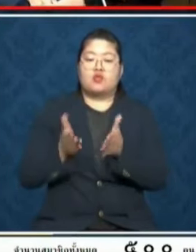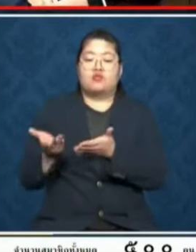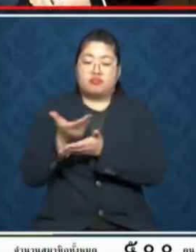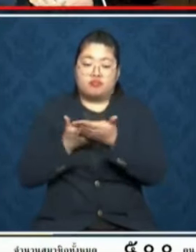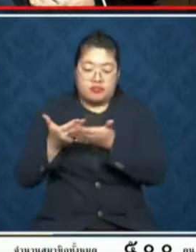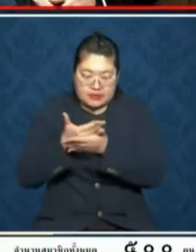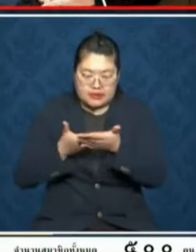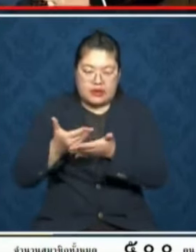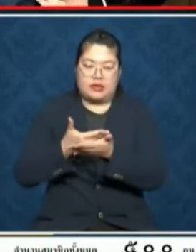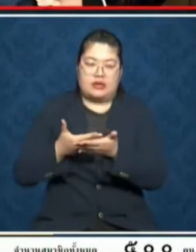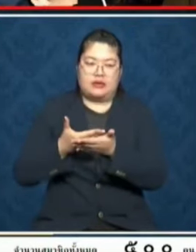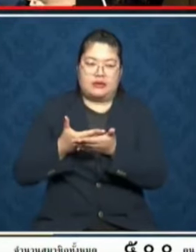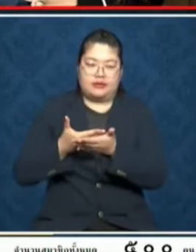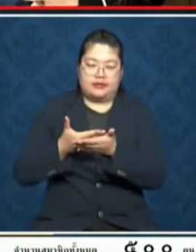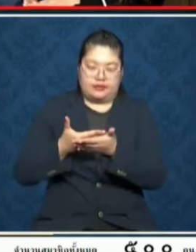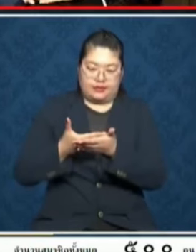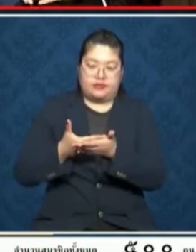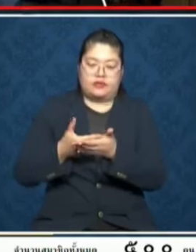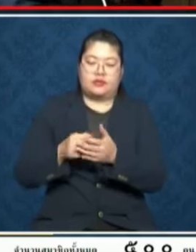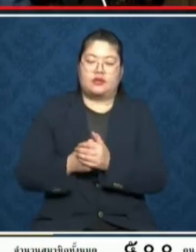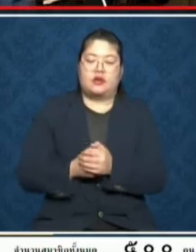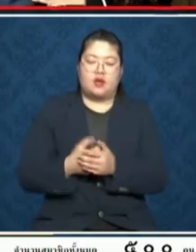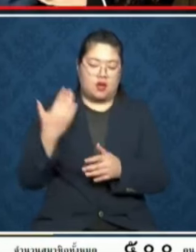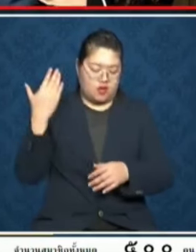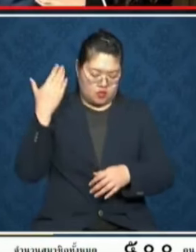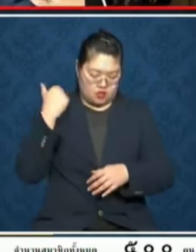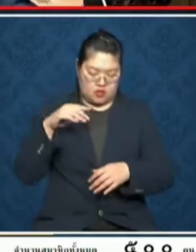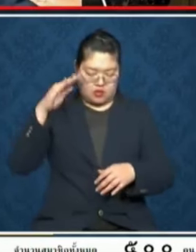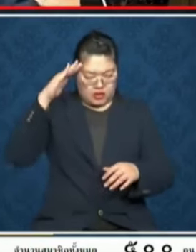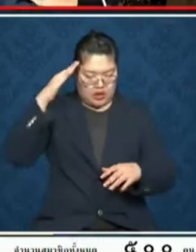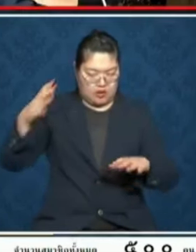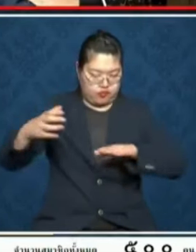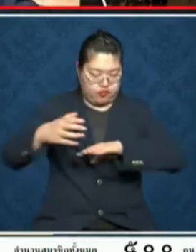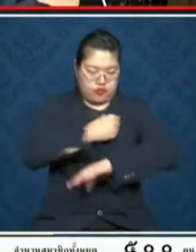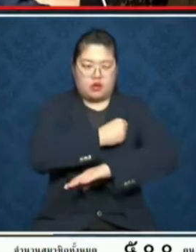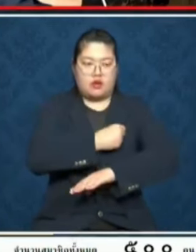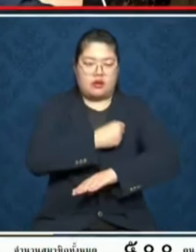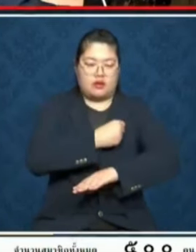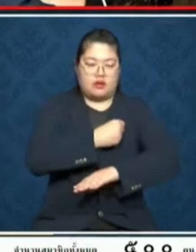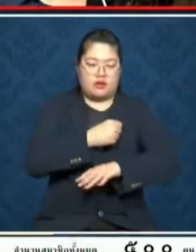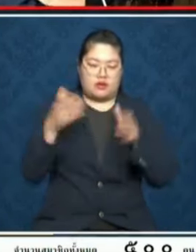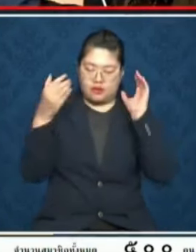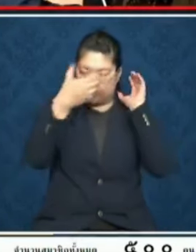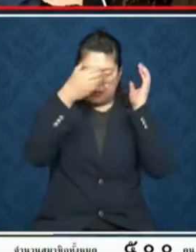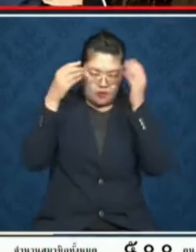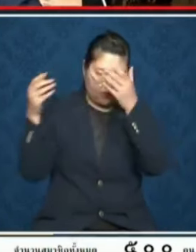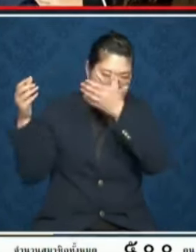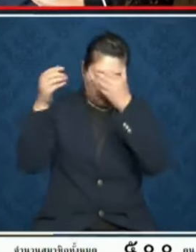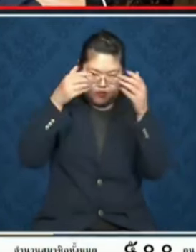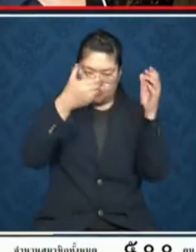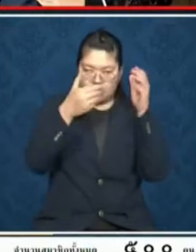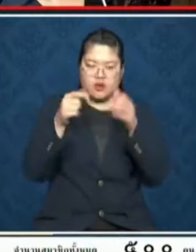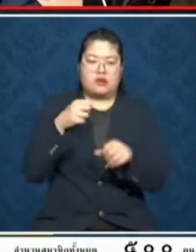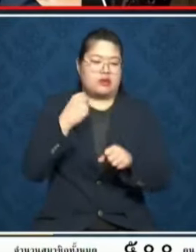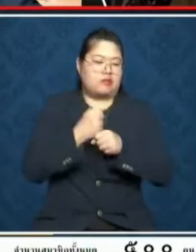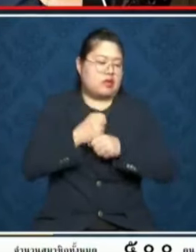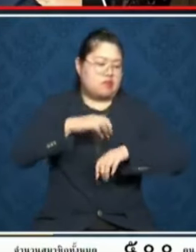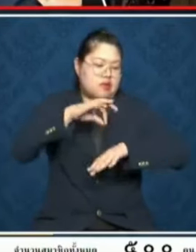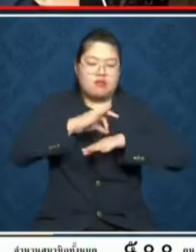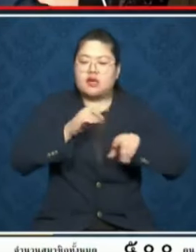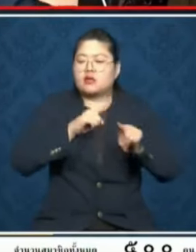ารในทุกๆครั้งนะคะหลังรัฐประหารจำนวนนายพลยิ่งสวมหมวกหลายใบมากยิ่งขึ้นค่ะเข้าไปนั่ง